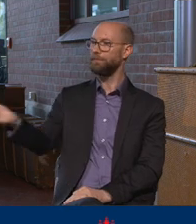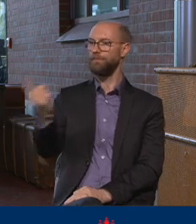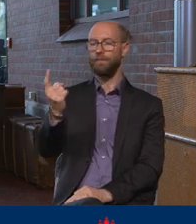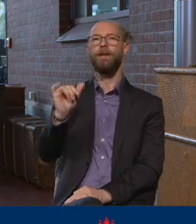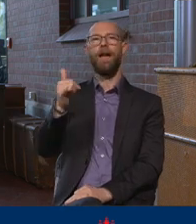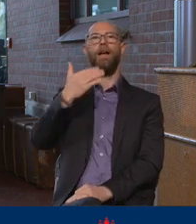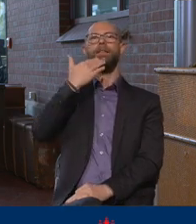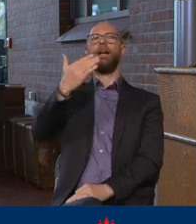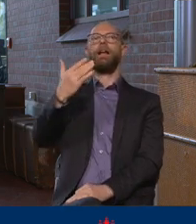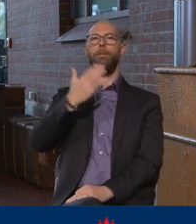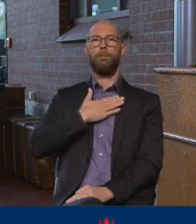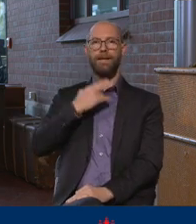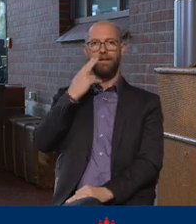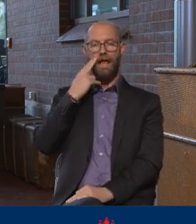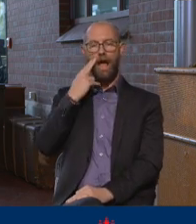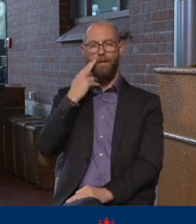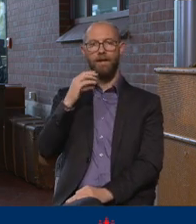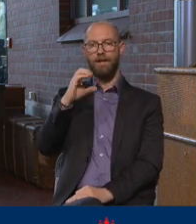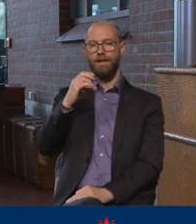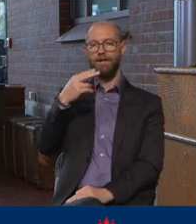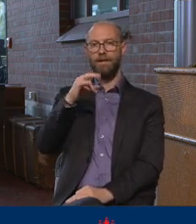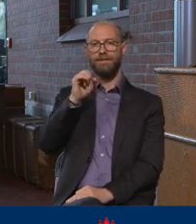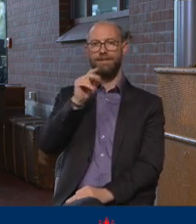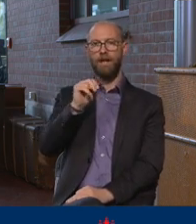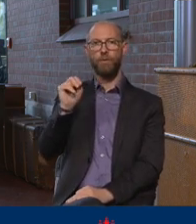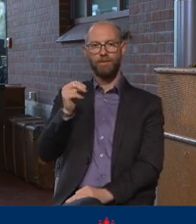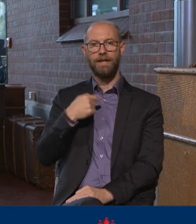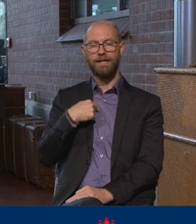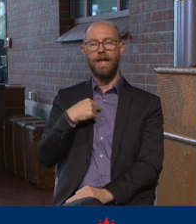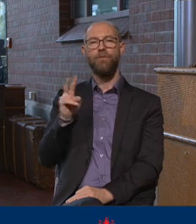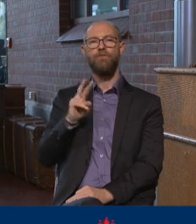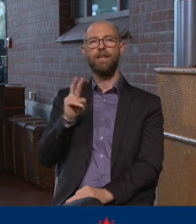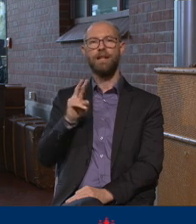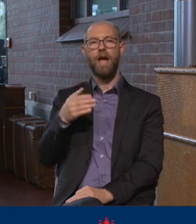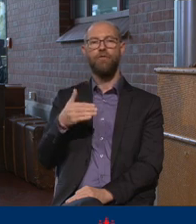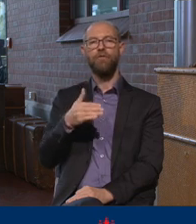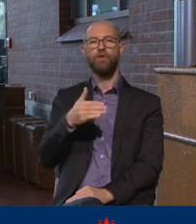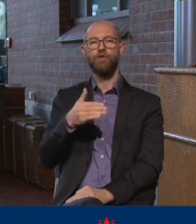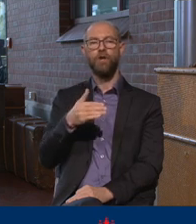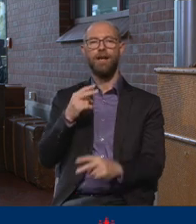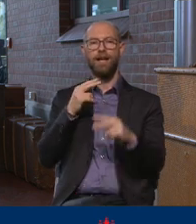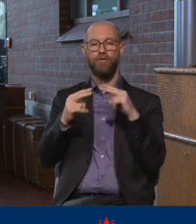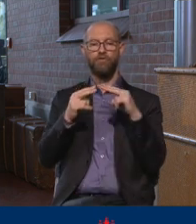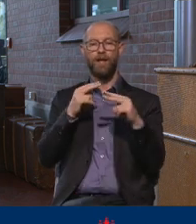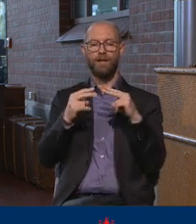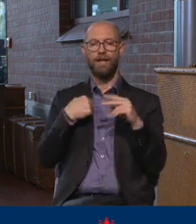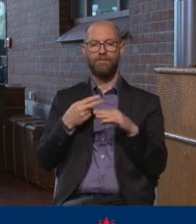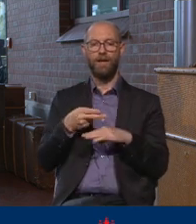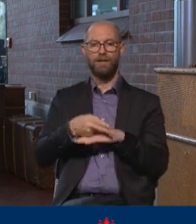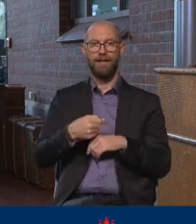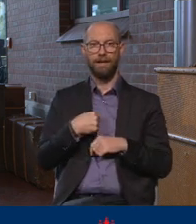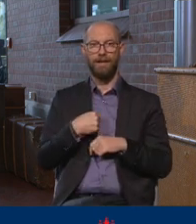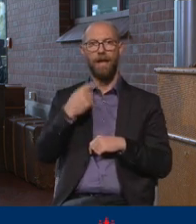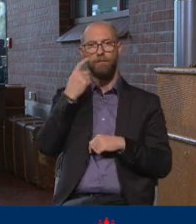ist mein name des christian buske ich vertrete die fetten fisch gaststätte und moment im